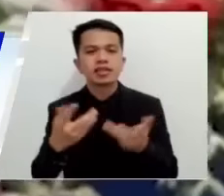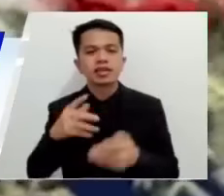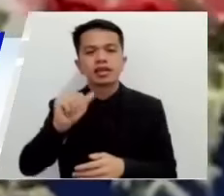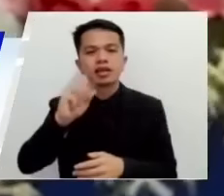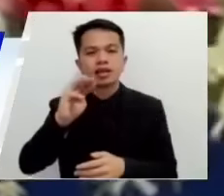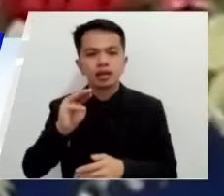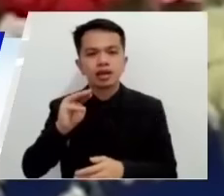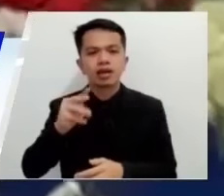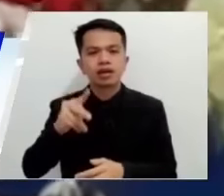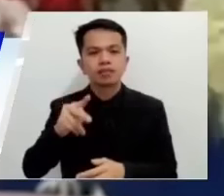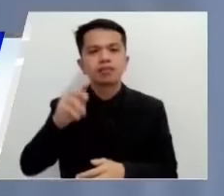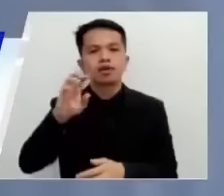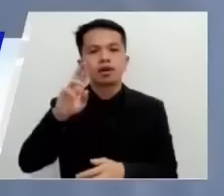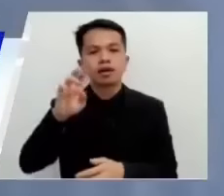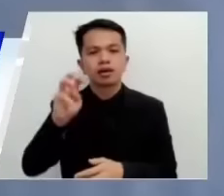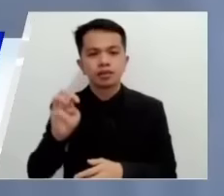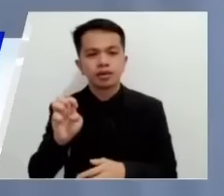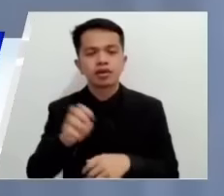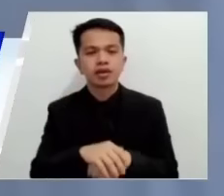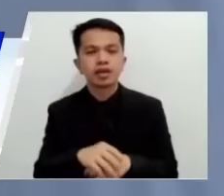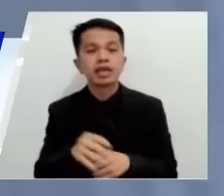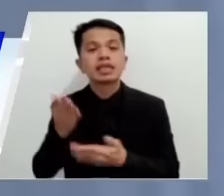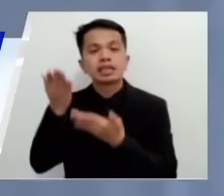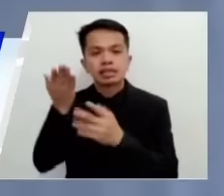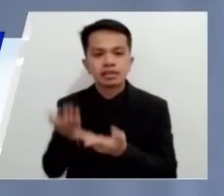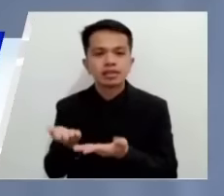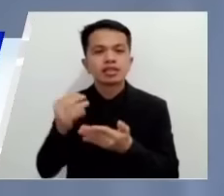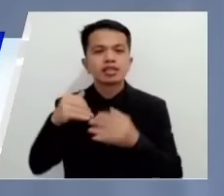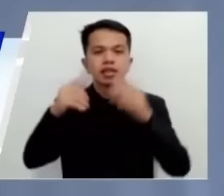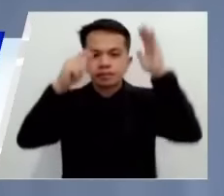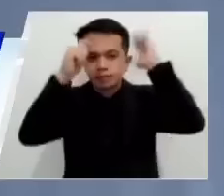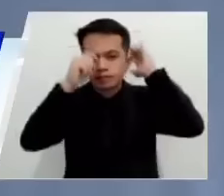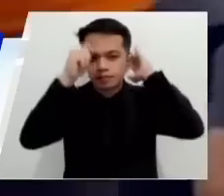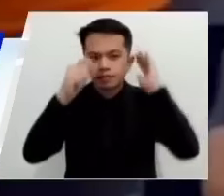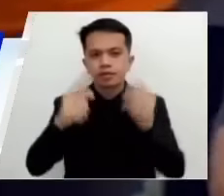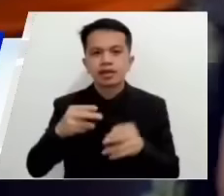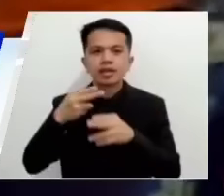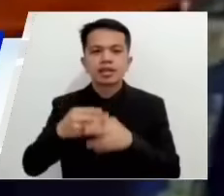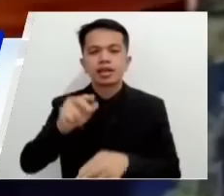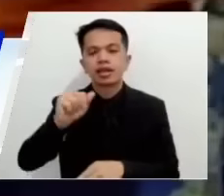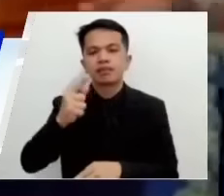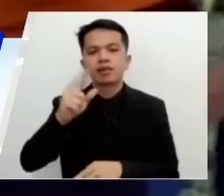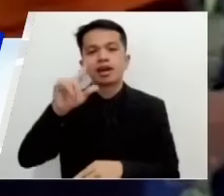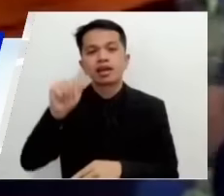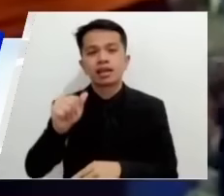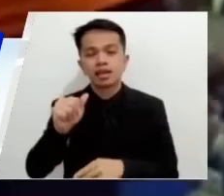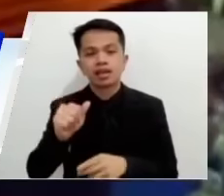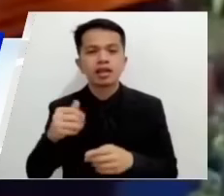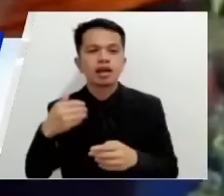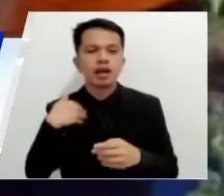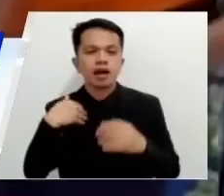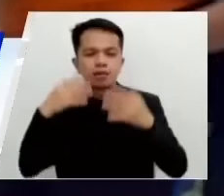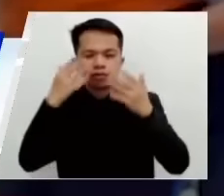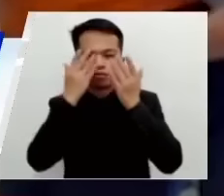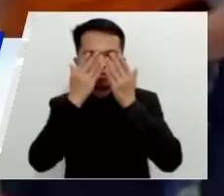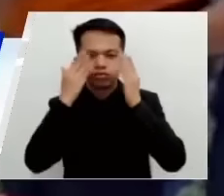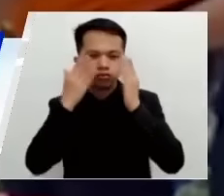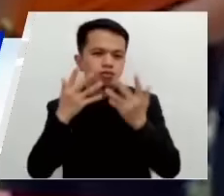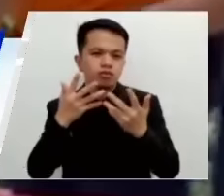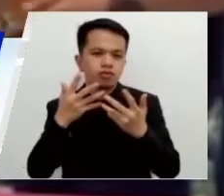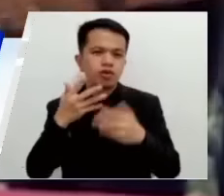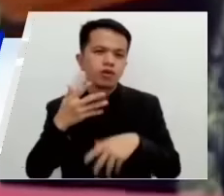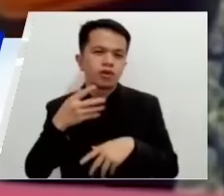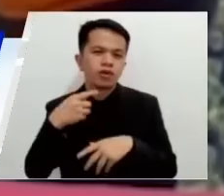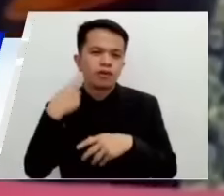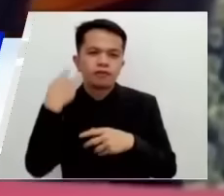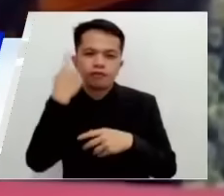Ayon sa PNP, siya ang nakakap na may markang agila. Balot na balot mula mukha hanggang katawan. Nakatakip din ang mukha ng